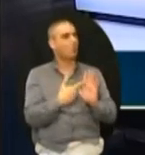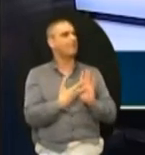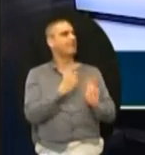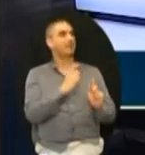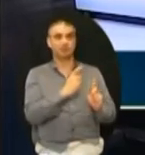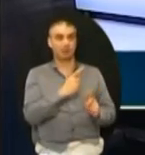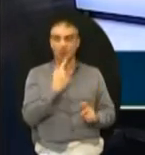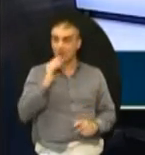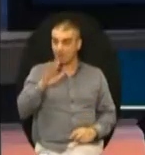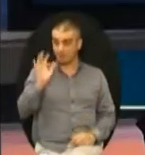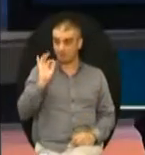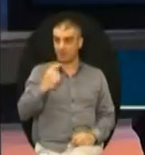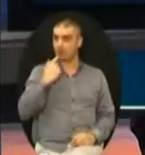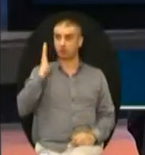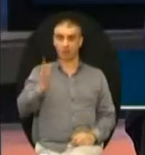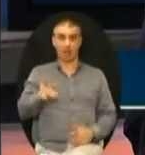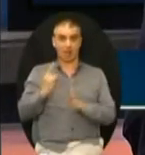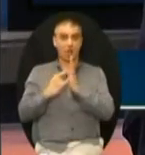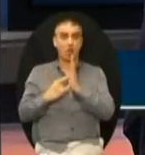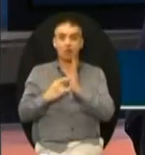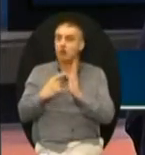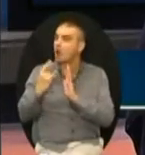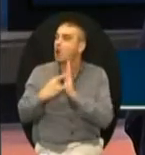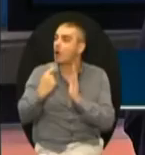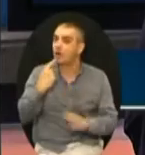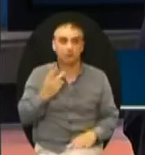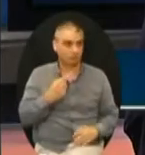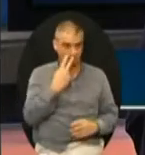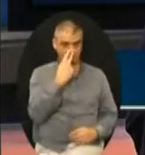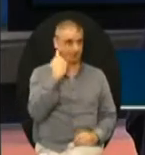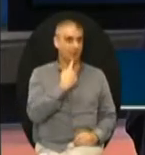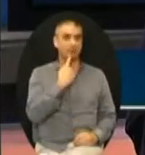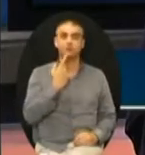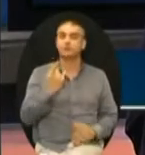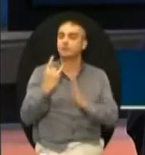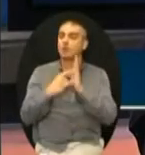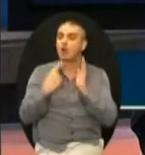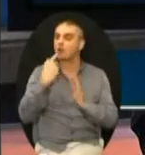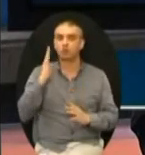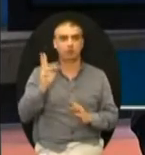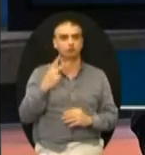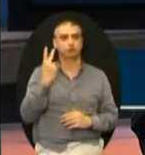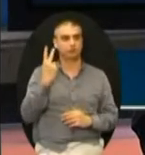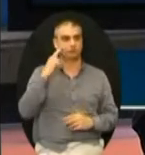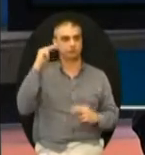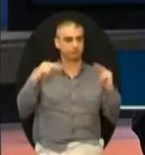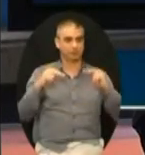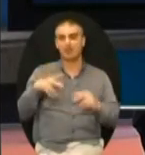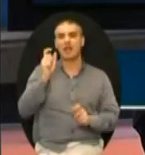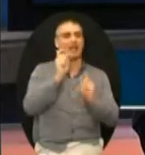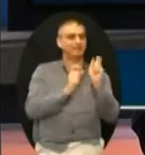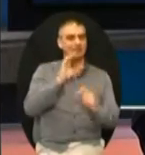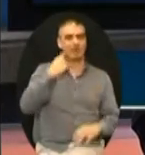לא. אתה אומר גם ללשון הרע של החוק. חוק לשון הרע, יש לו שתי פאזות, האחת פלילית ואחת